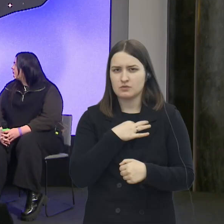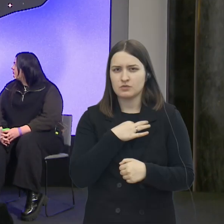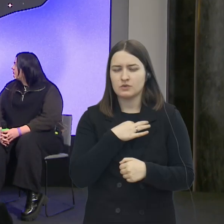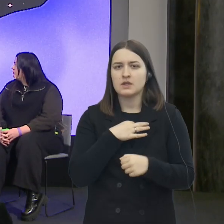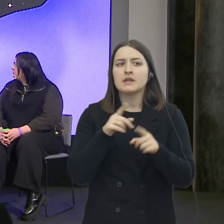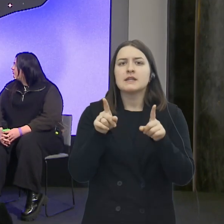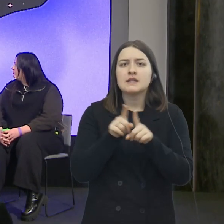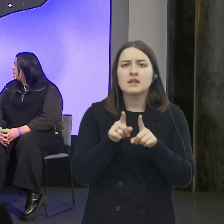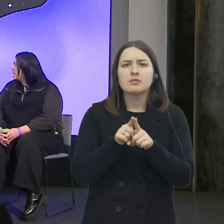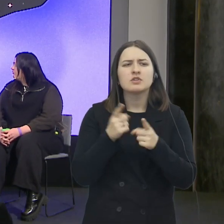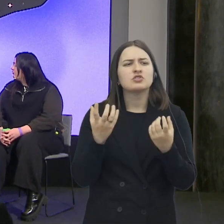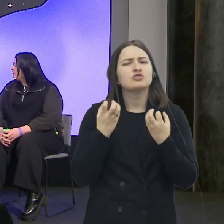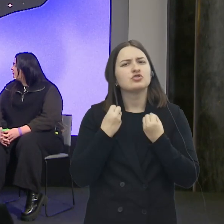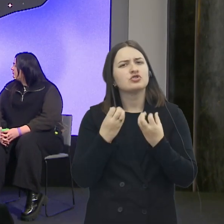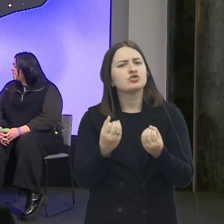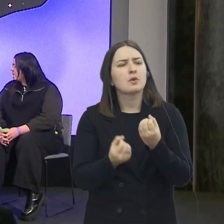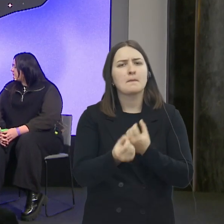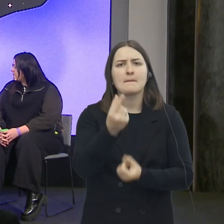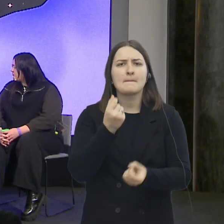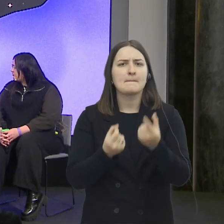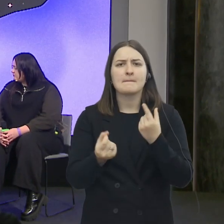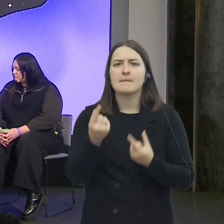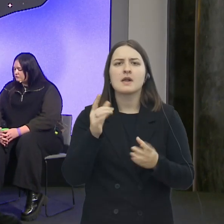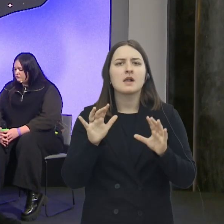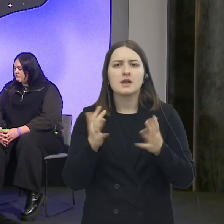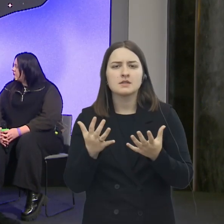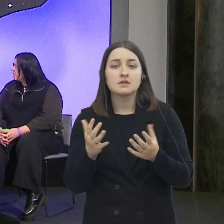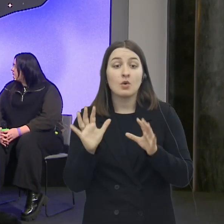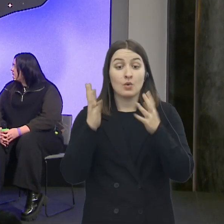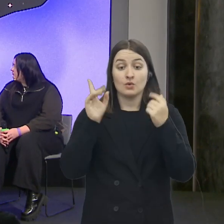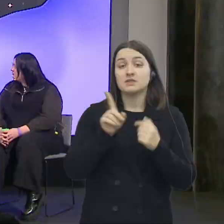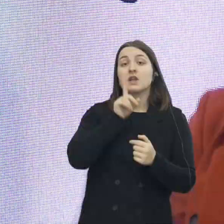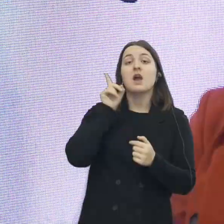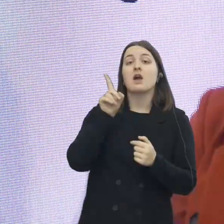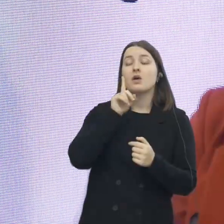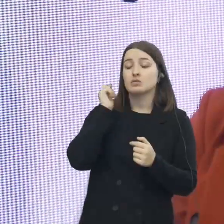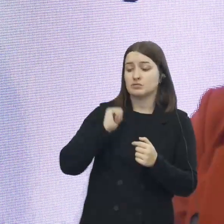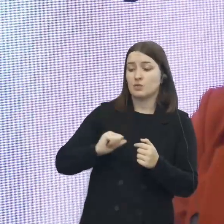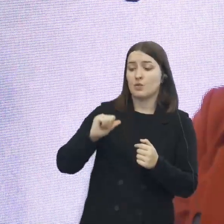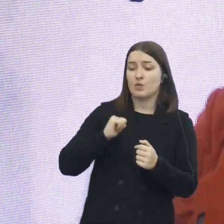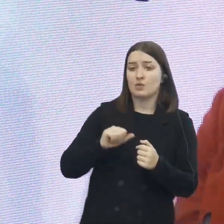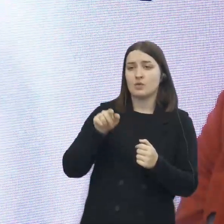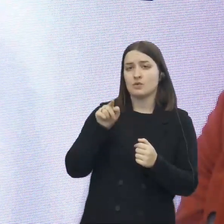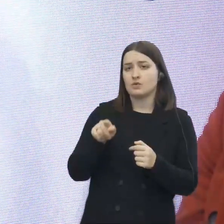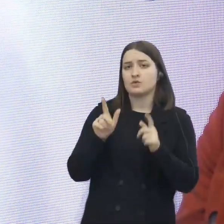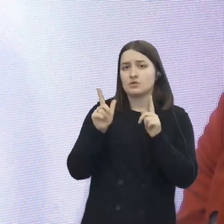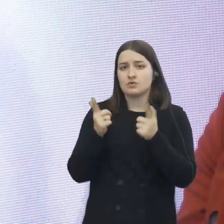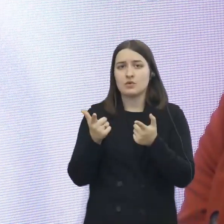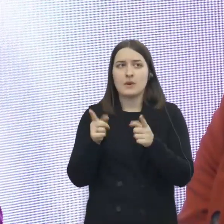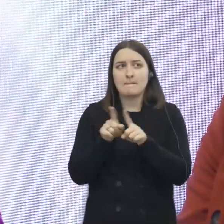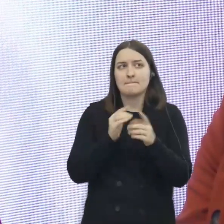Ir dar labai kas atsitinka, kai atsiduria kažkoks jaunas žmogus, kur čia kaip suaugę